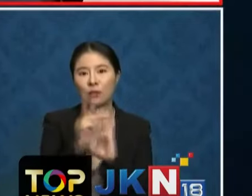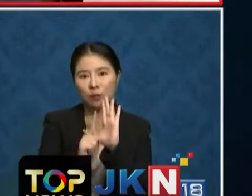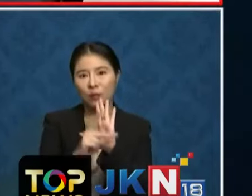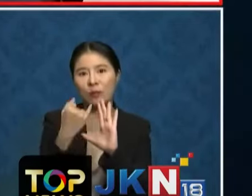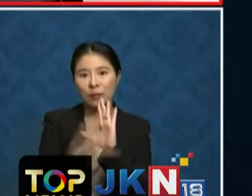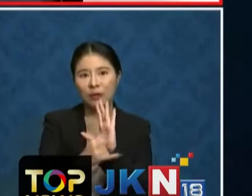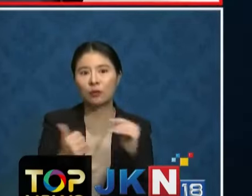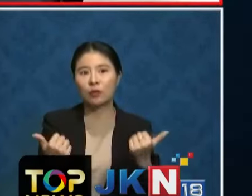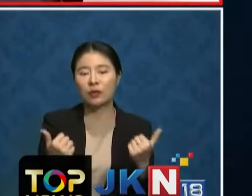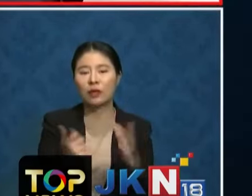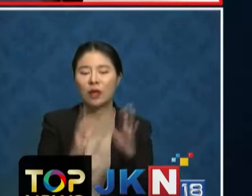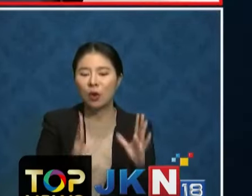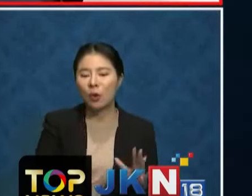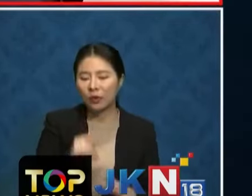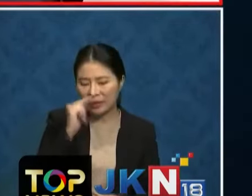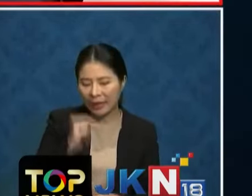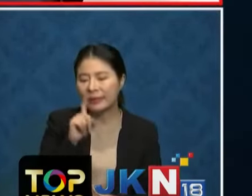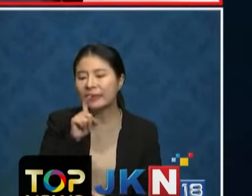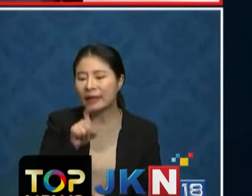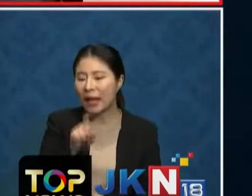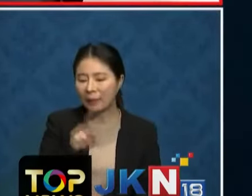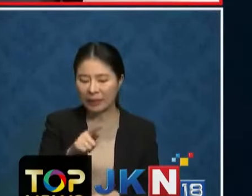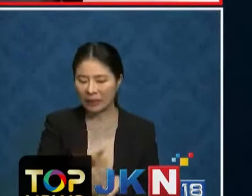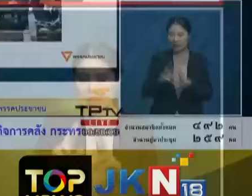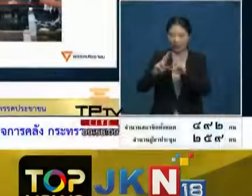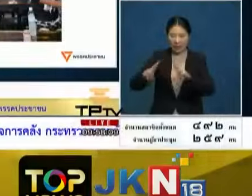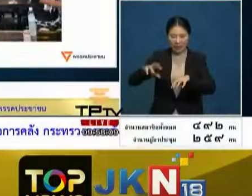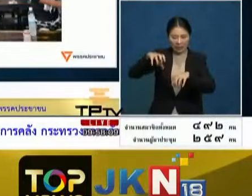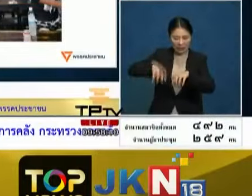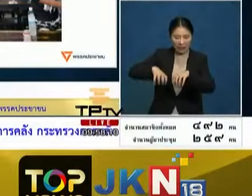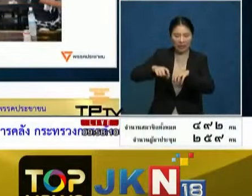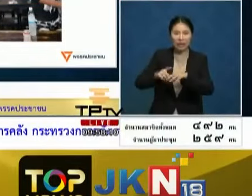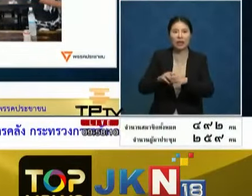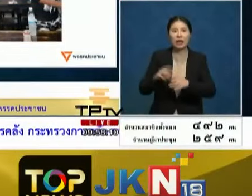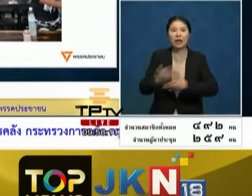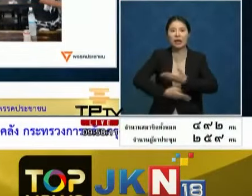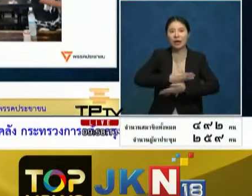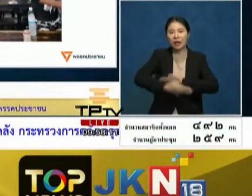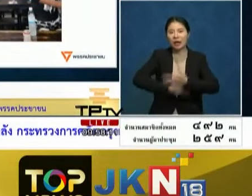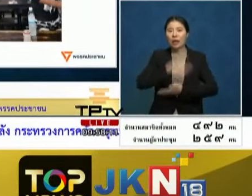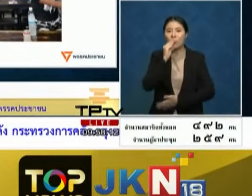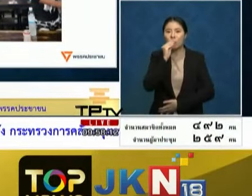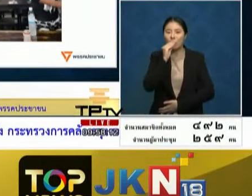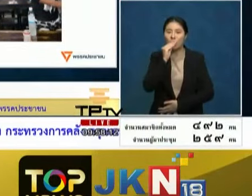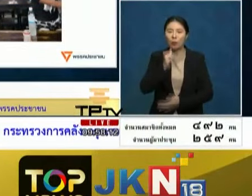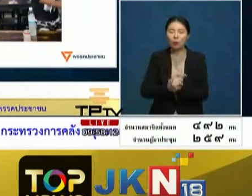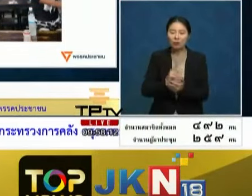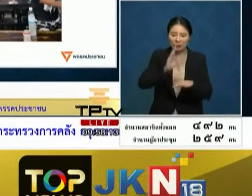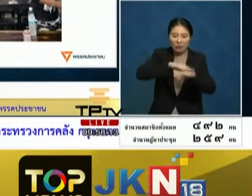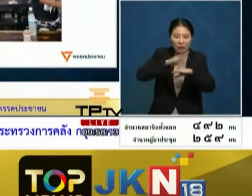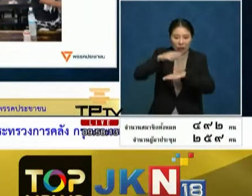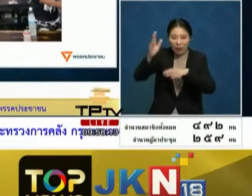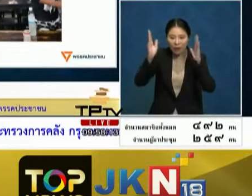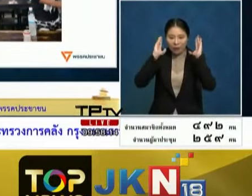ฉันว่านะ ใช่ไห มฟังมาว่าได้ข่าวว่ามีคนมาร้องเรียนนะว่าเจ้าของแ